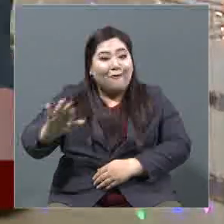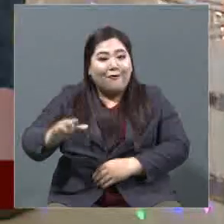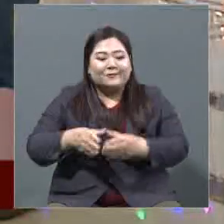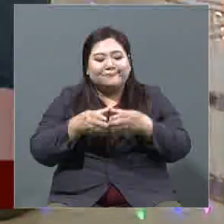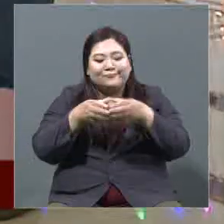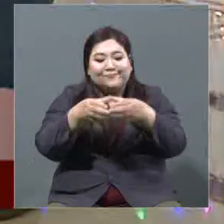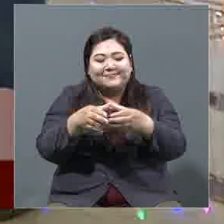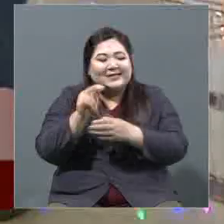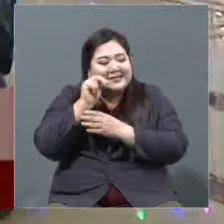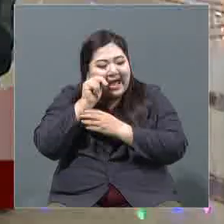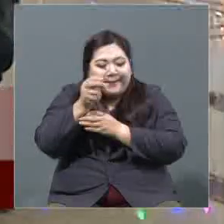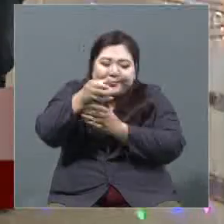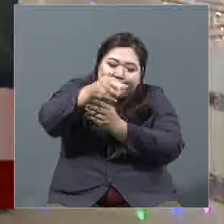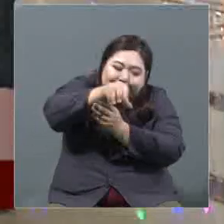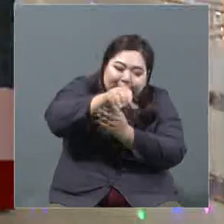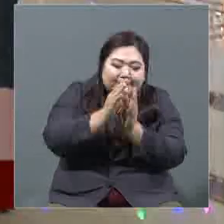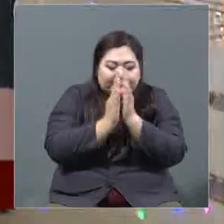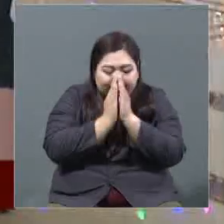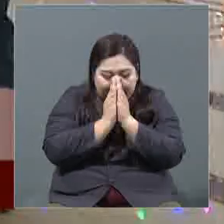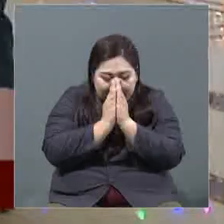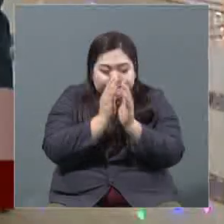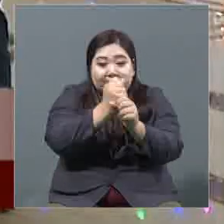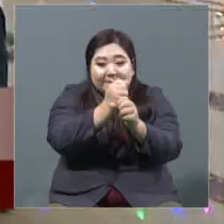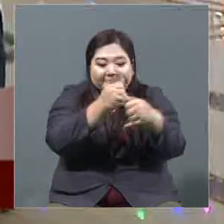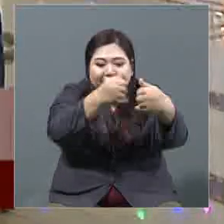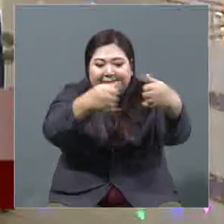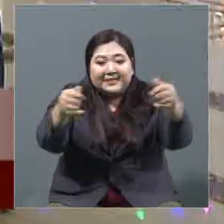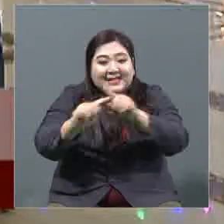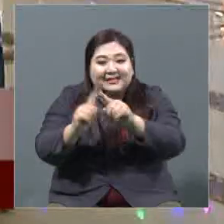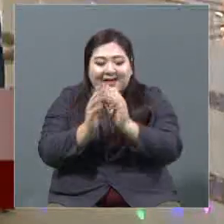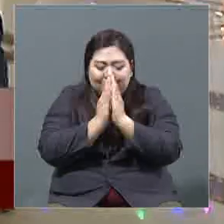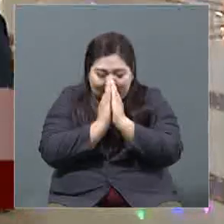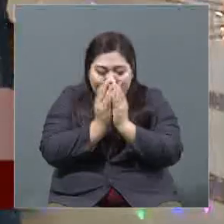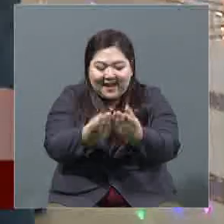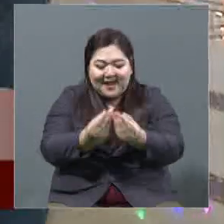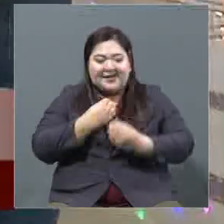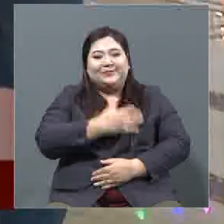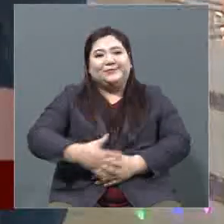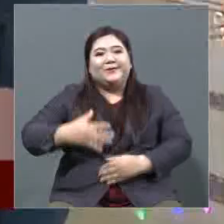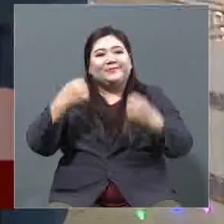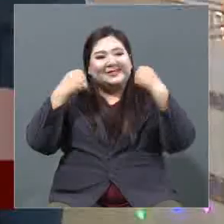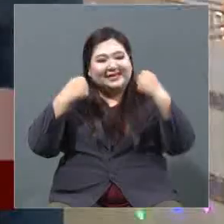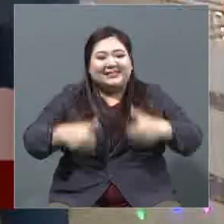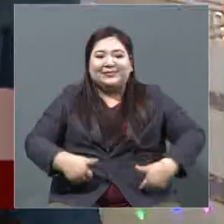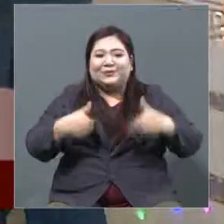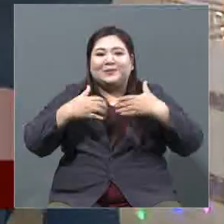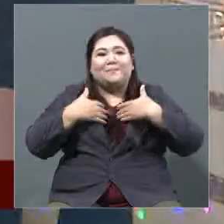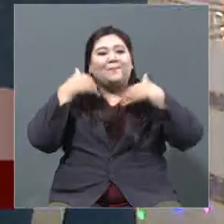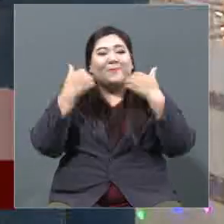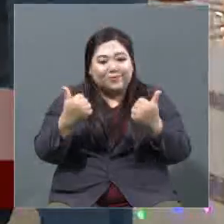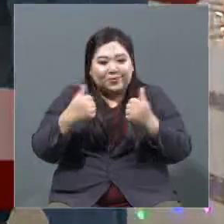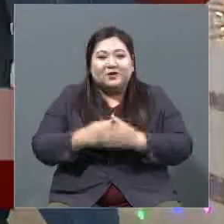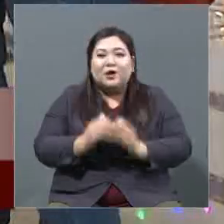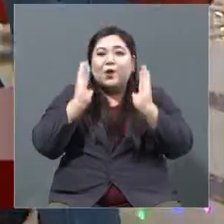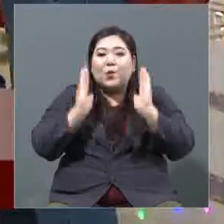อพรพระเพื่อความเป็นสิริมงคลนะคะเนื่องในวันปีใหม่ไทยขณะที่นักท่องเที่ยวชาวต่างชาติค่ะที่เดินทางมาเที่ยวใน